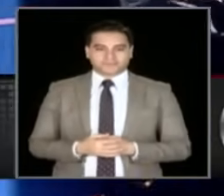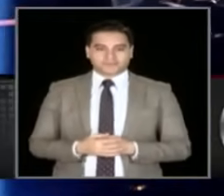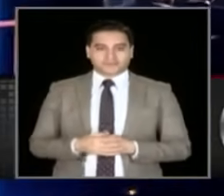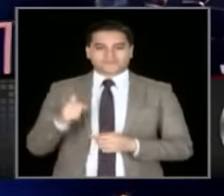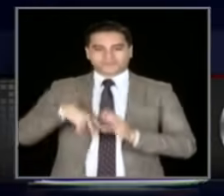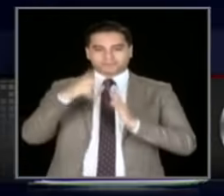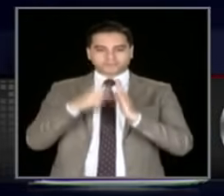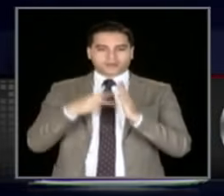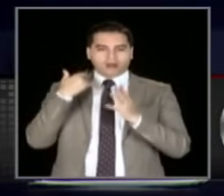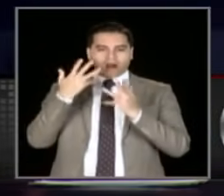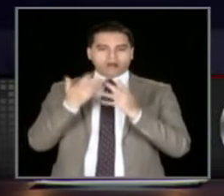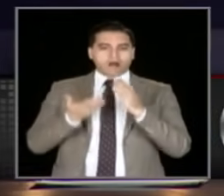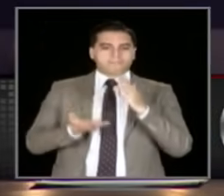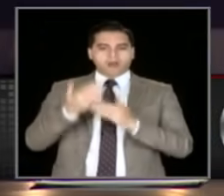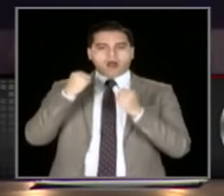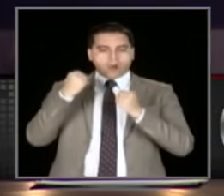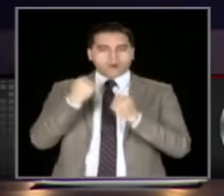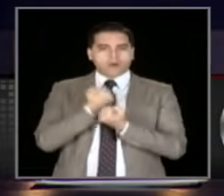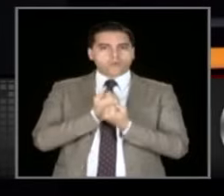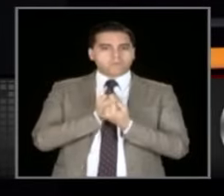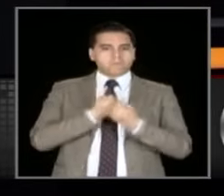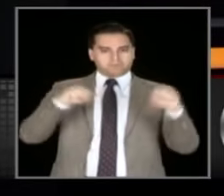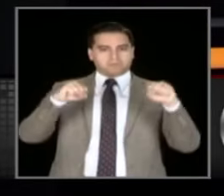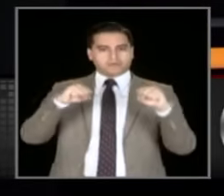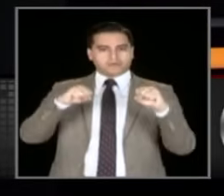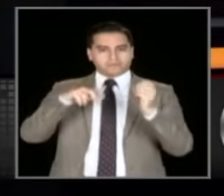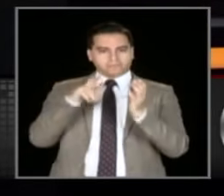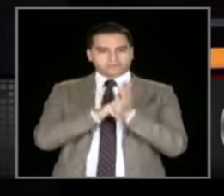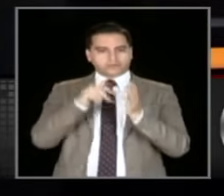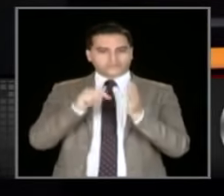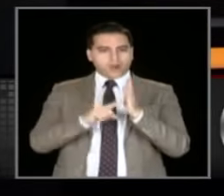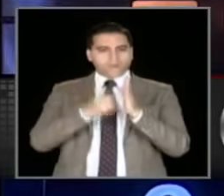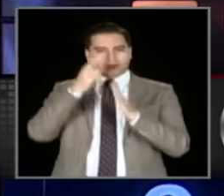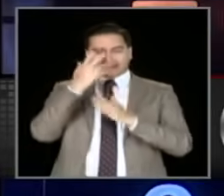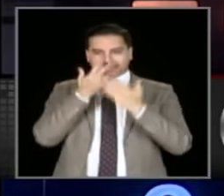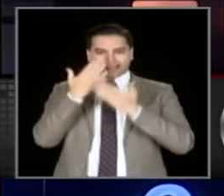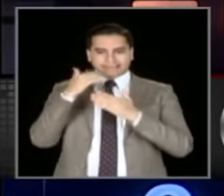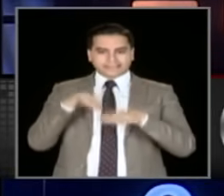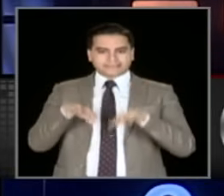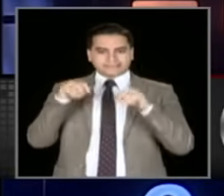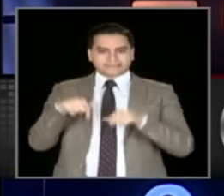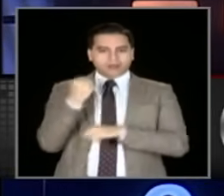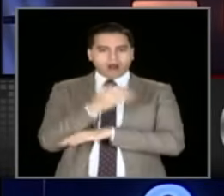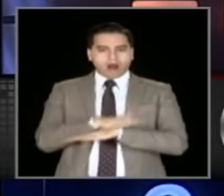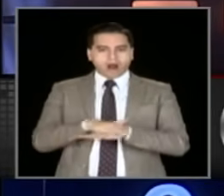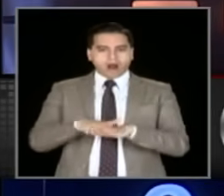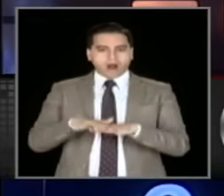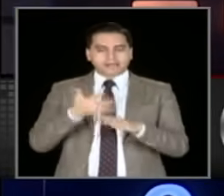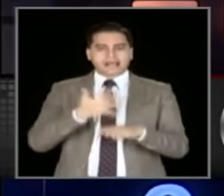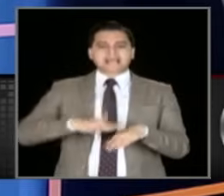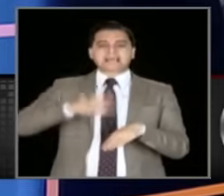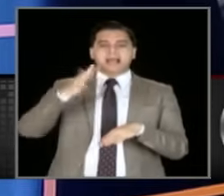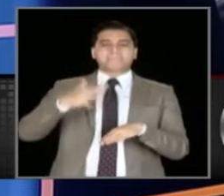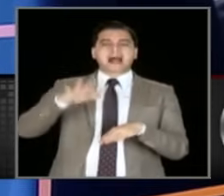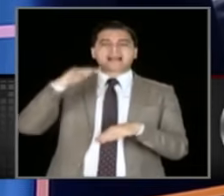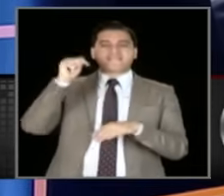تم تسجيل أعلى قوة انفجار في التاريخ الحديث لأحد البراكين بقارة